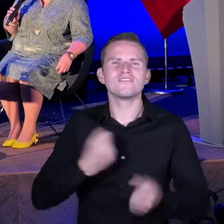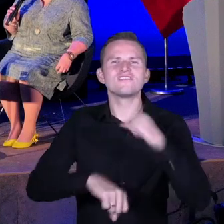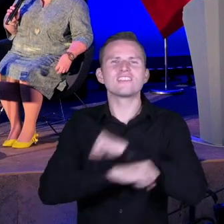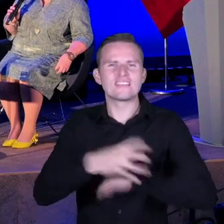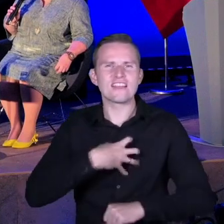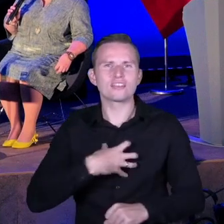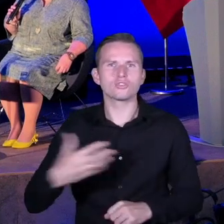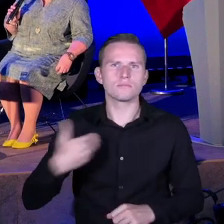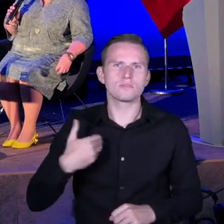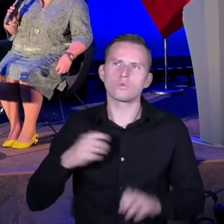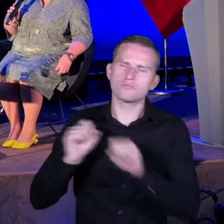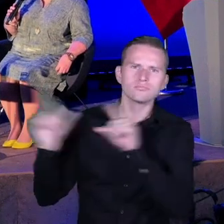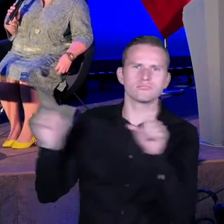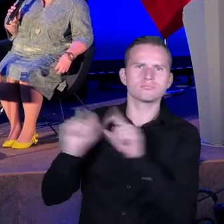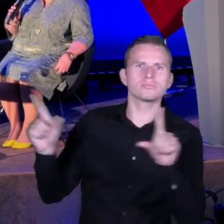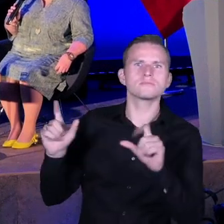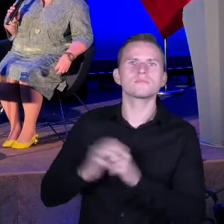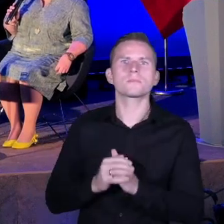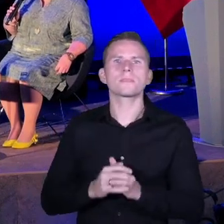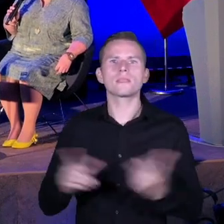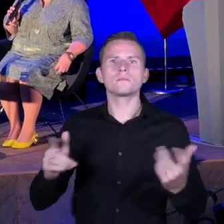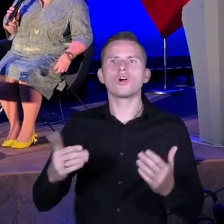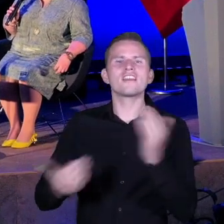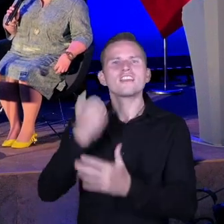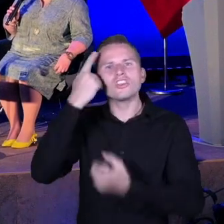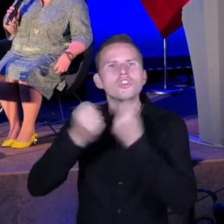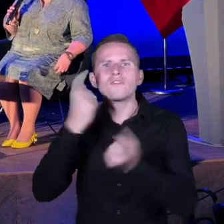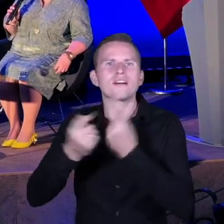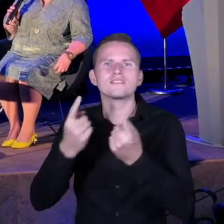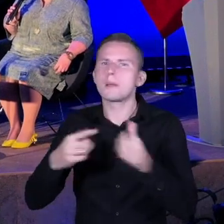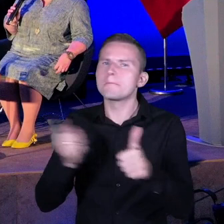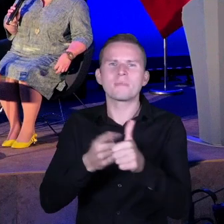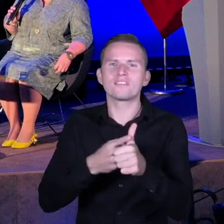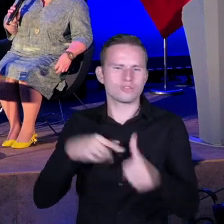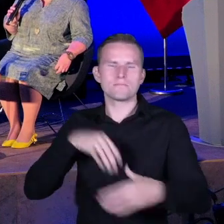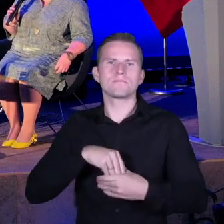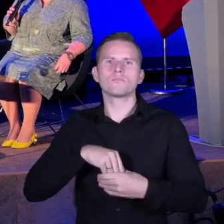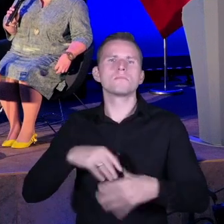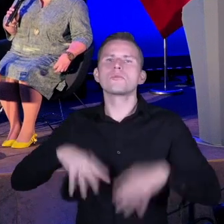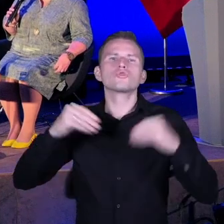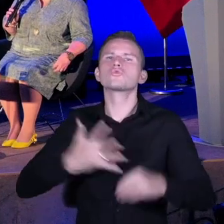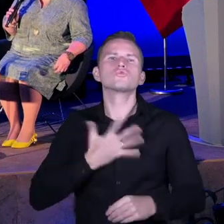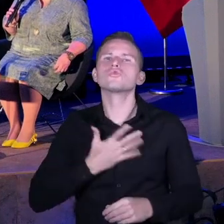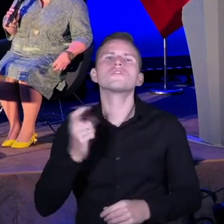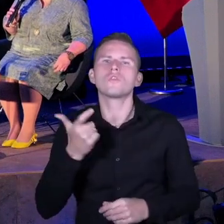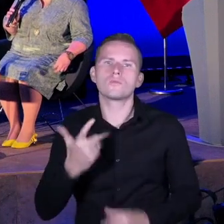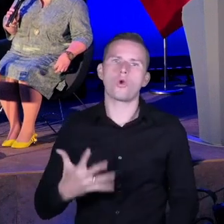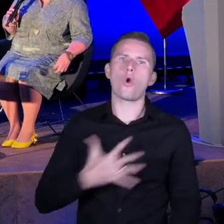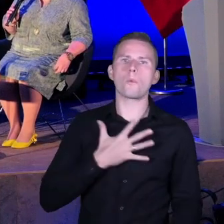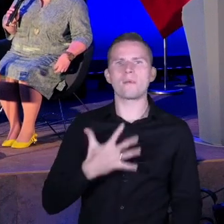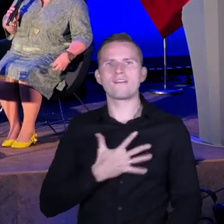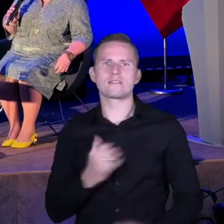blokerem innowacji, zmiany jest strach. I on pojawia i przewija się wszędzie, więc jako dyrektor